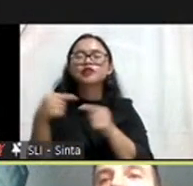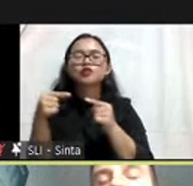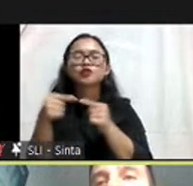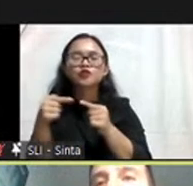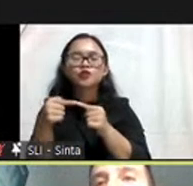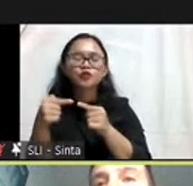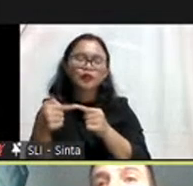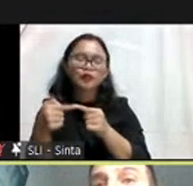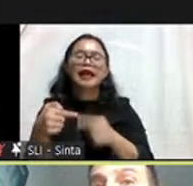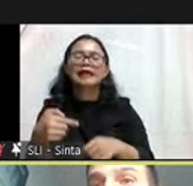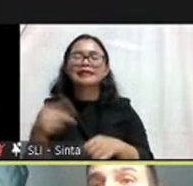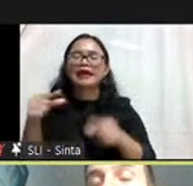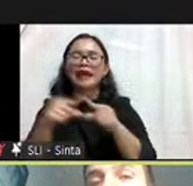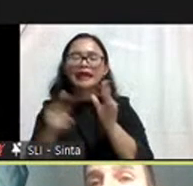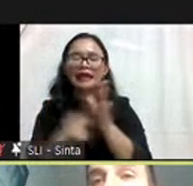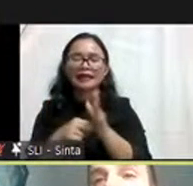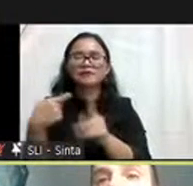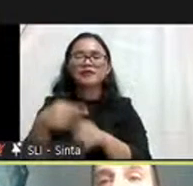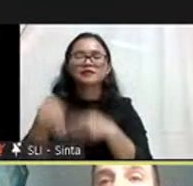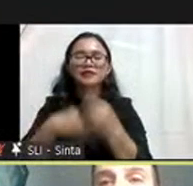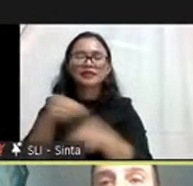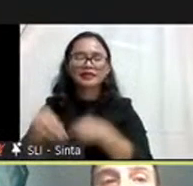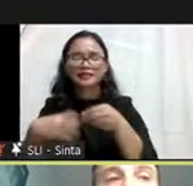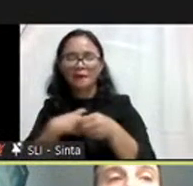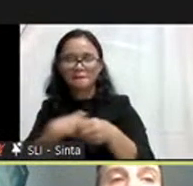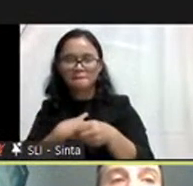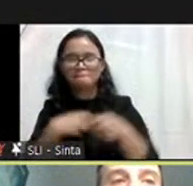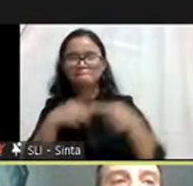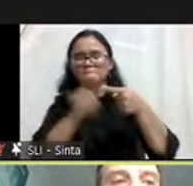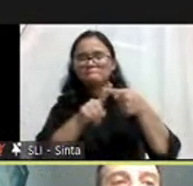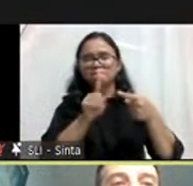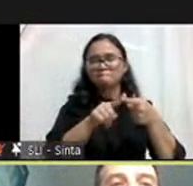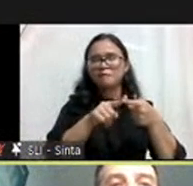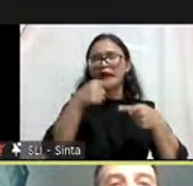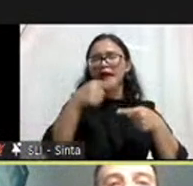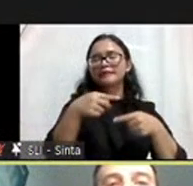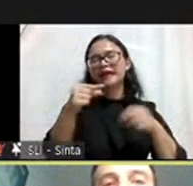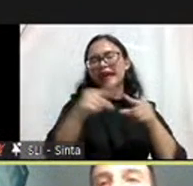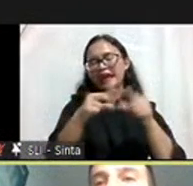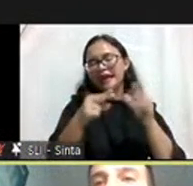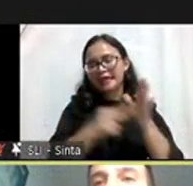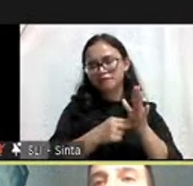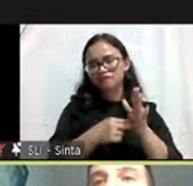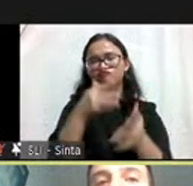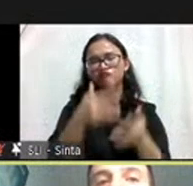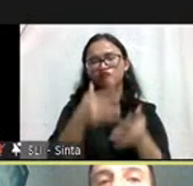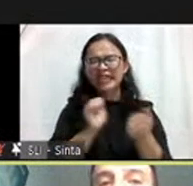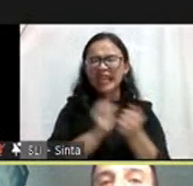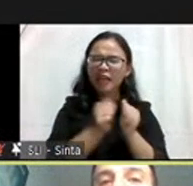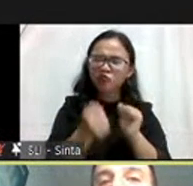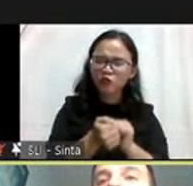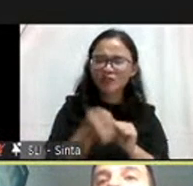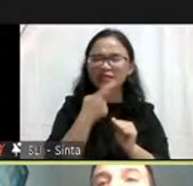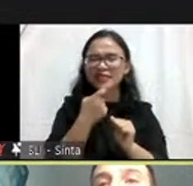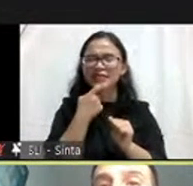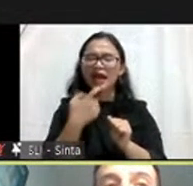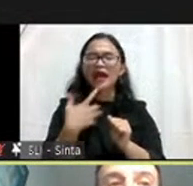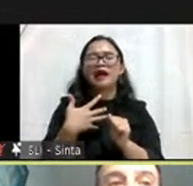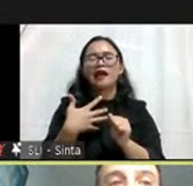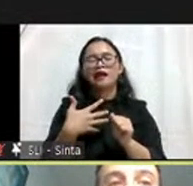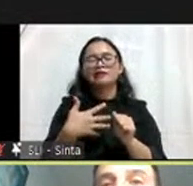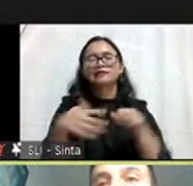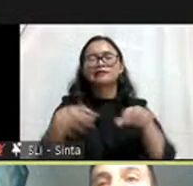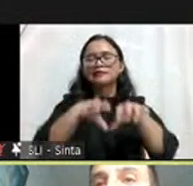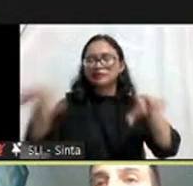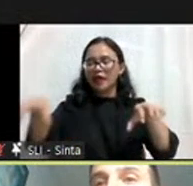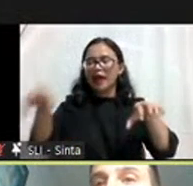manusia pertama adalah lintas batas e pelanggaran lintas batas maupun kasus-kasus lintas batas Run